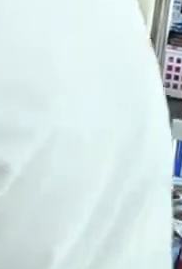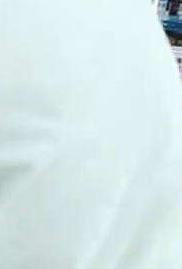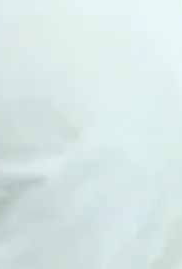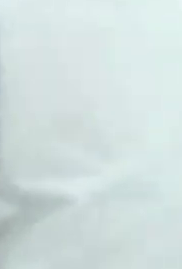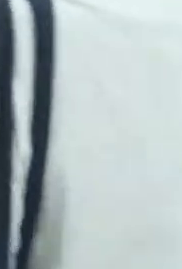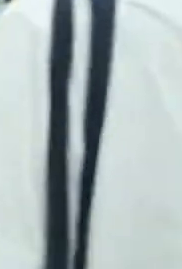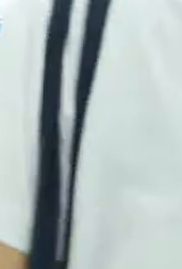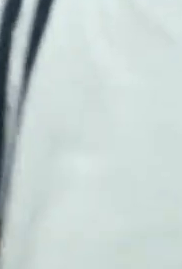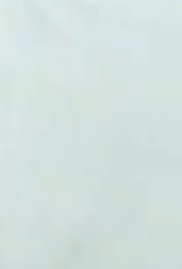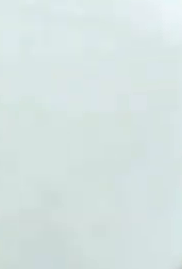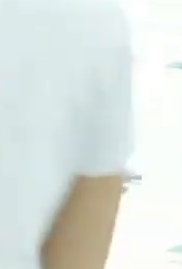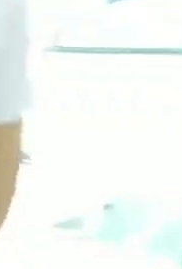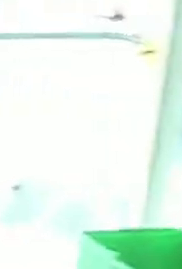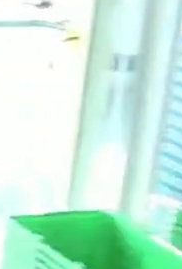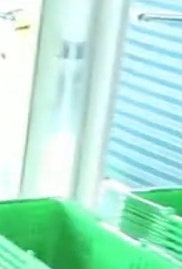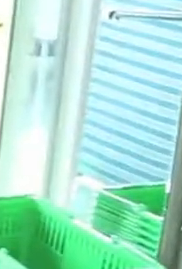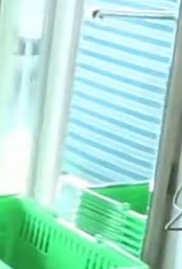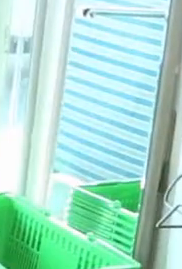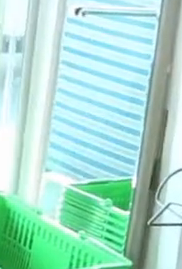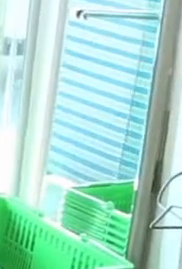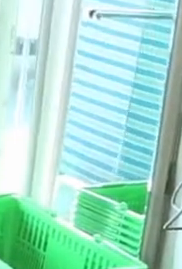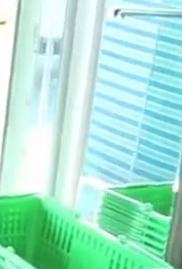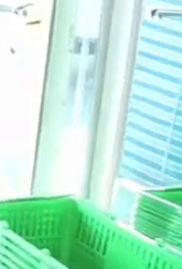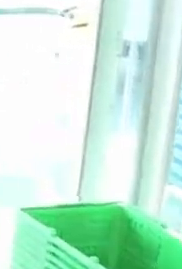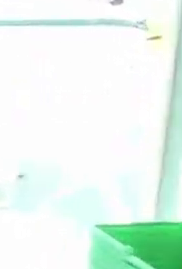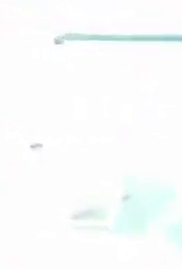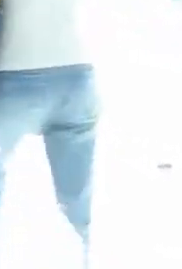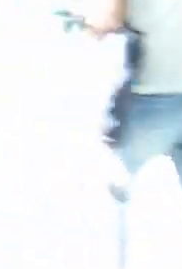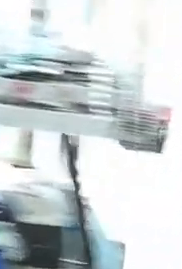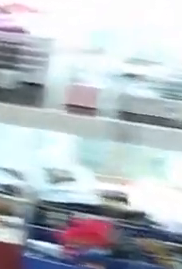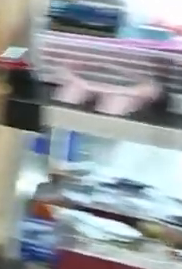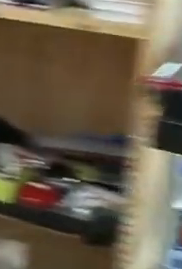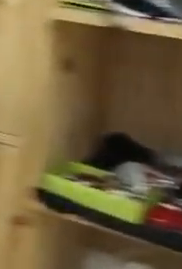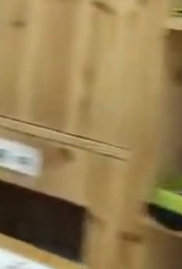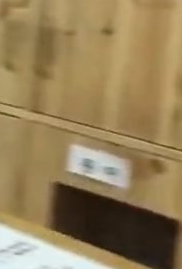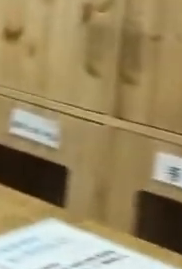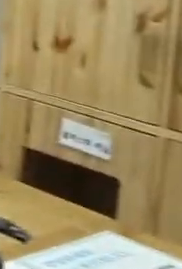감사합니다. 수고하세요. 감사합니다. 안녕히 가세요.